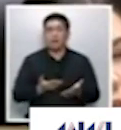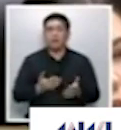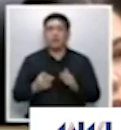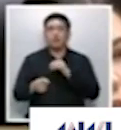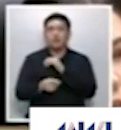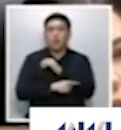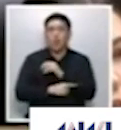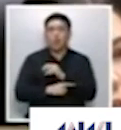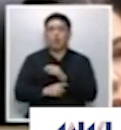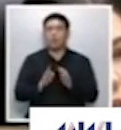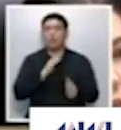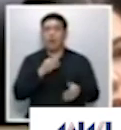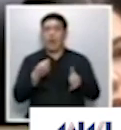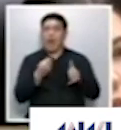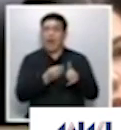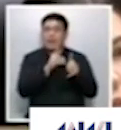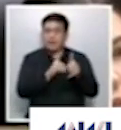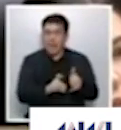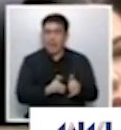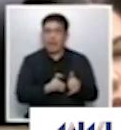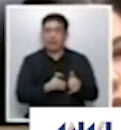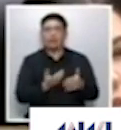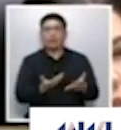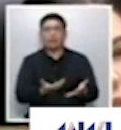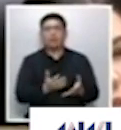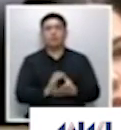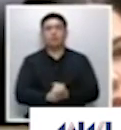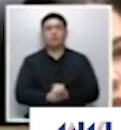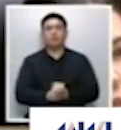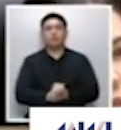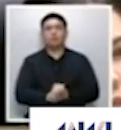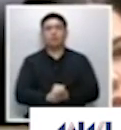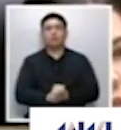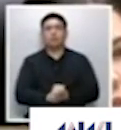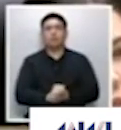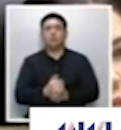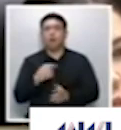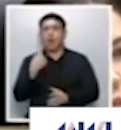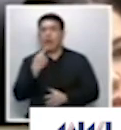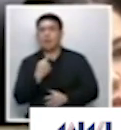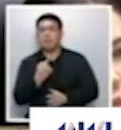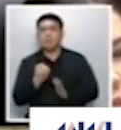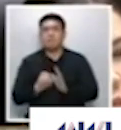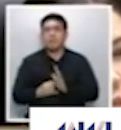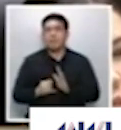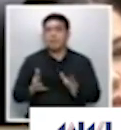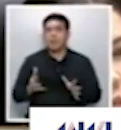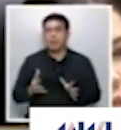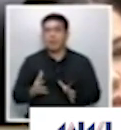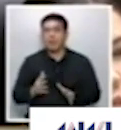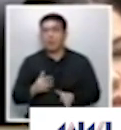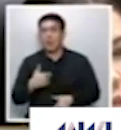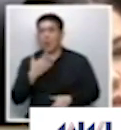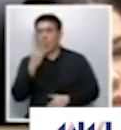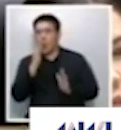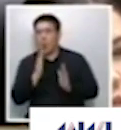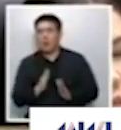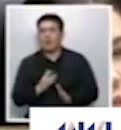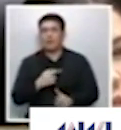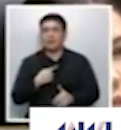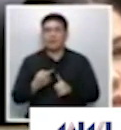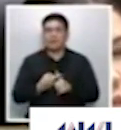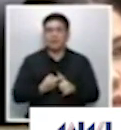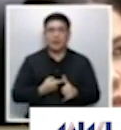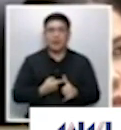จะถึงประหารชีวิตหรือมีโทษที่หนักอาจจะทำให้ผู้กระทำความผิด คิดไม่ดีถึงกับต้องฆ่าปิด